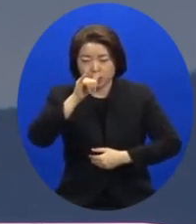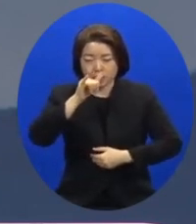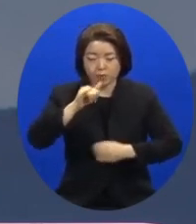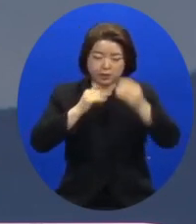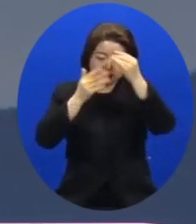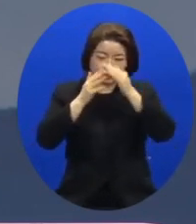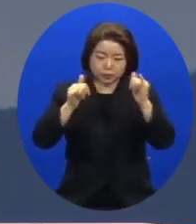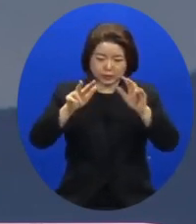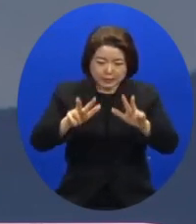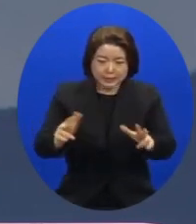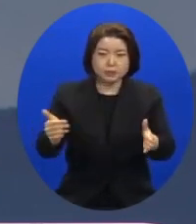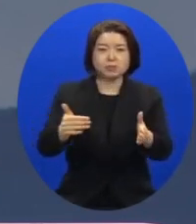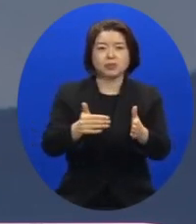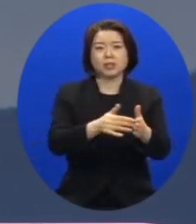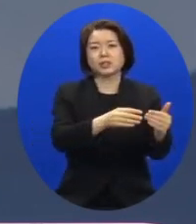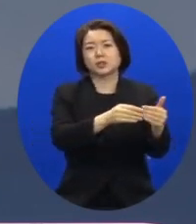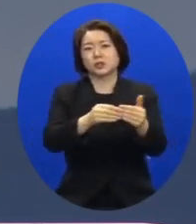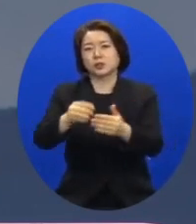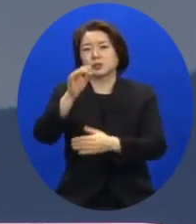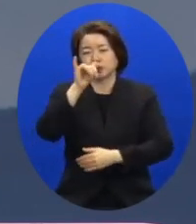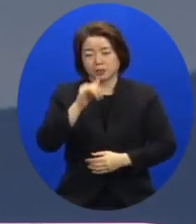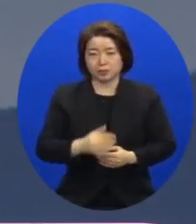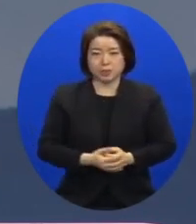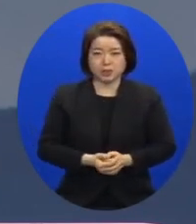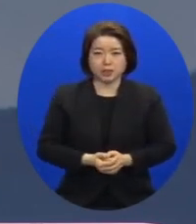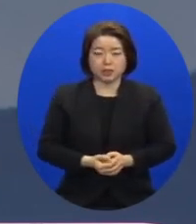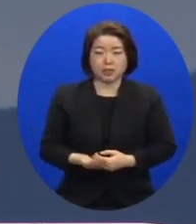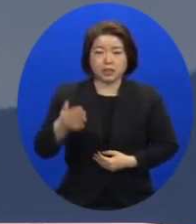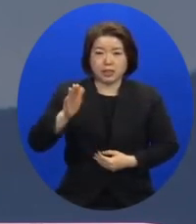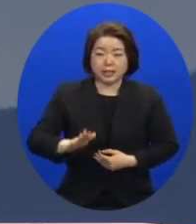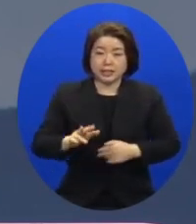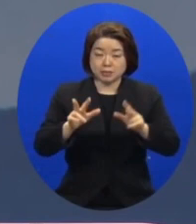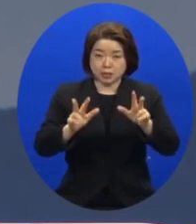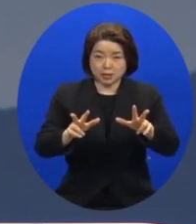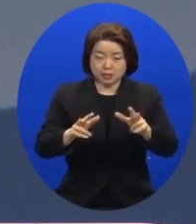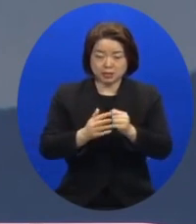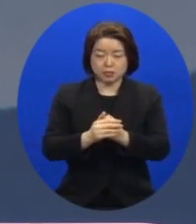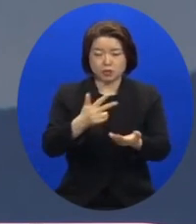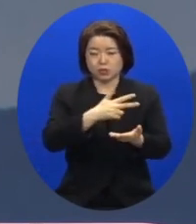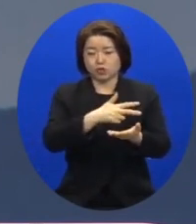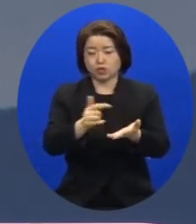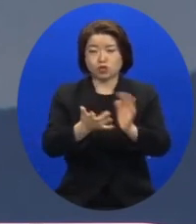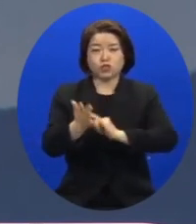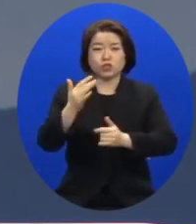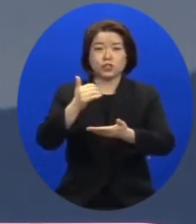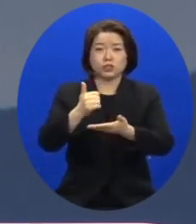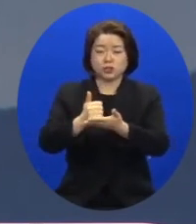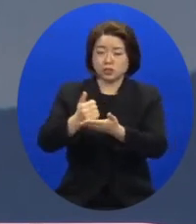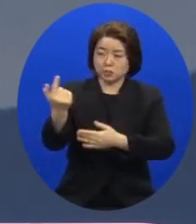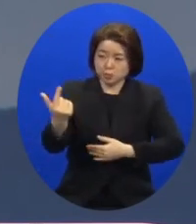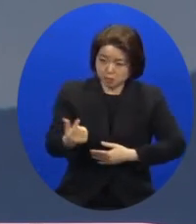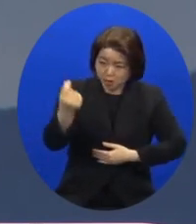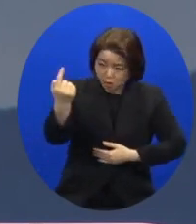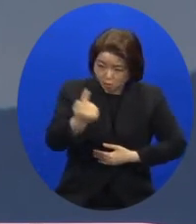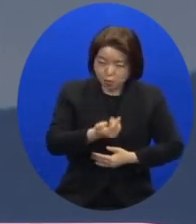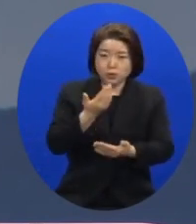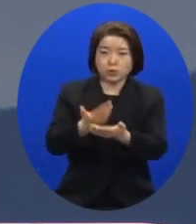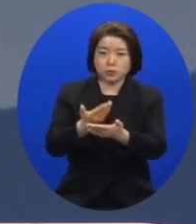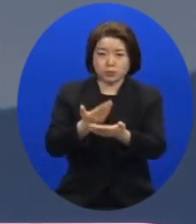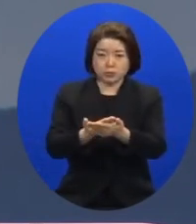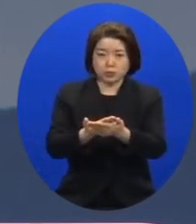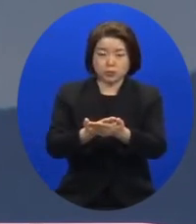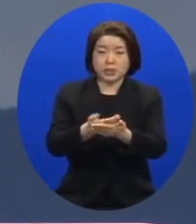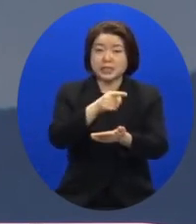하신 것인 그런데 지금은 주 예수님 오시옵소서 그렇게 기도하는 성도들